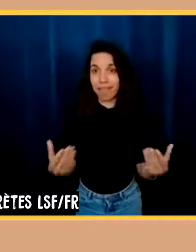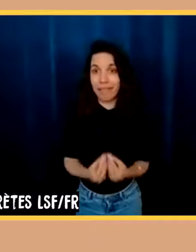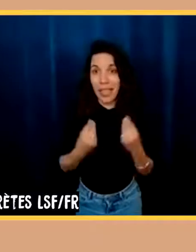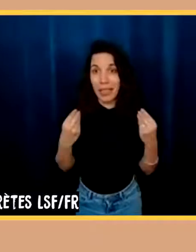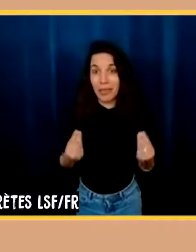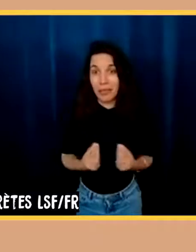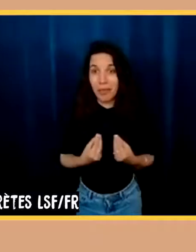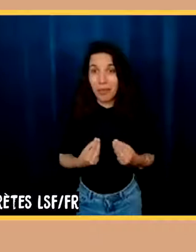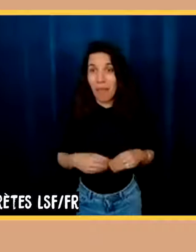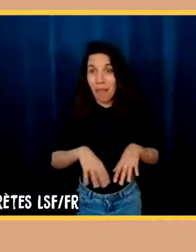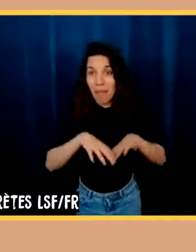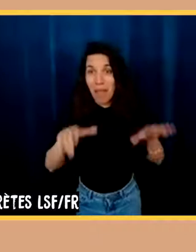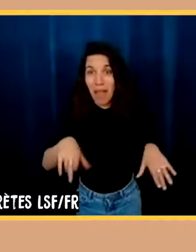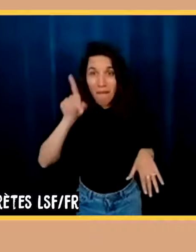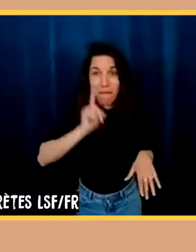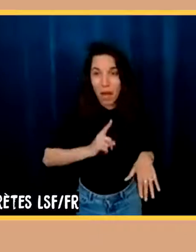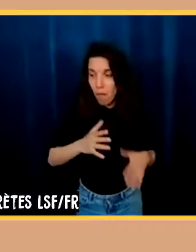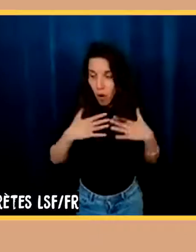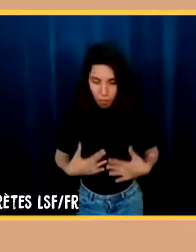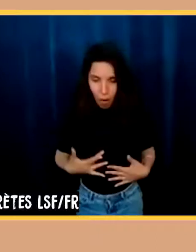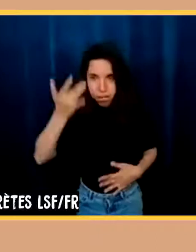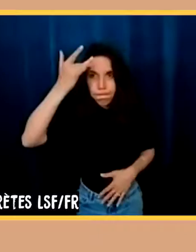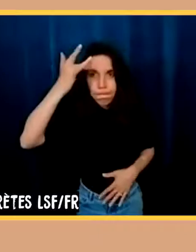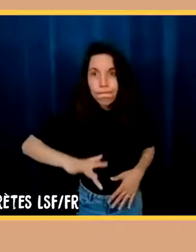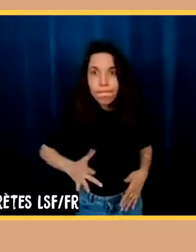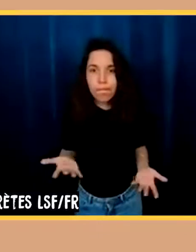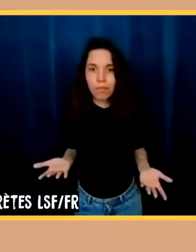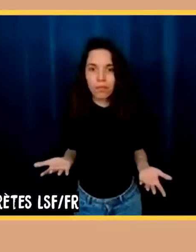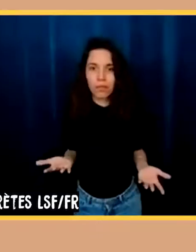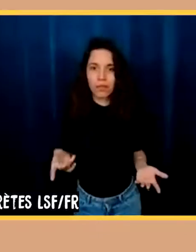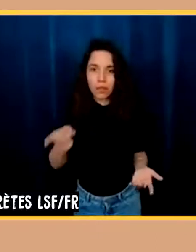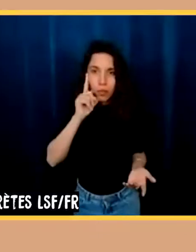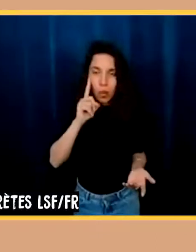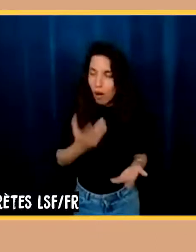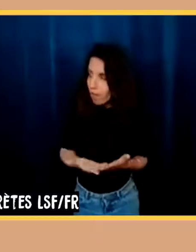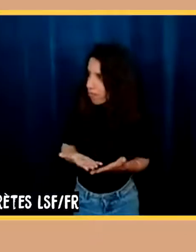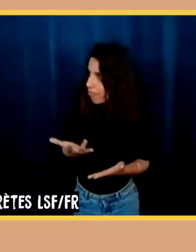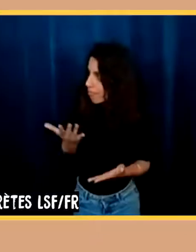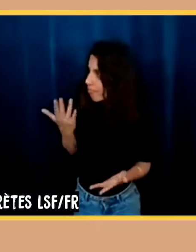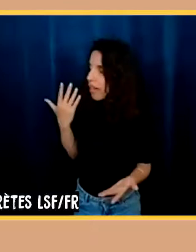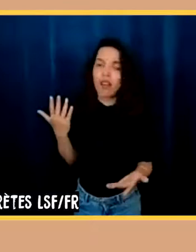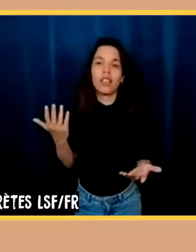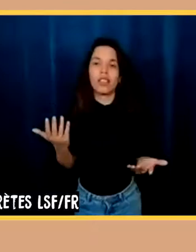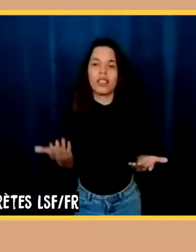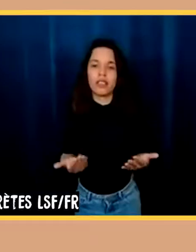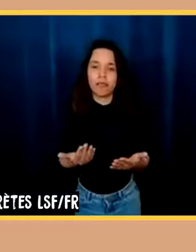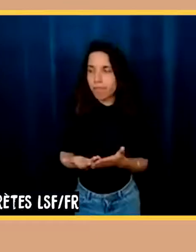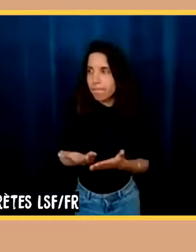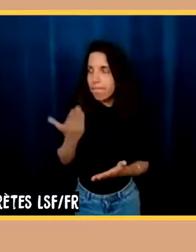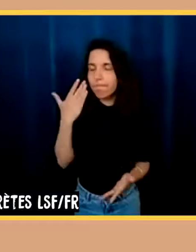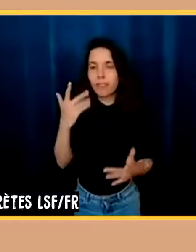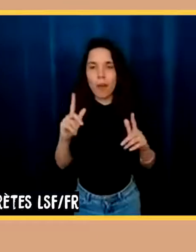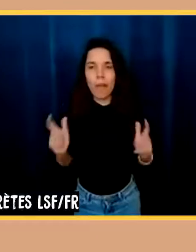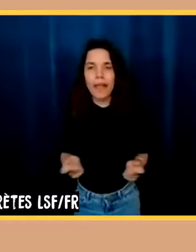trop de femmes ne connaissent pas leur corps. Pourquoi ? Parce que bah, pendant des siècles, on a mis cette éducation de